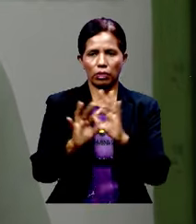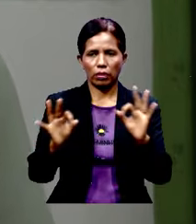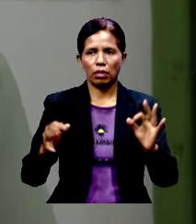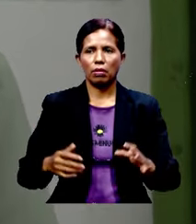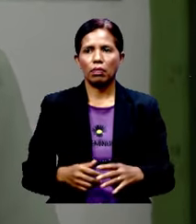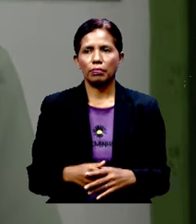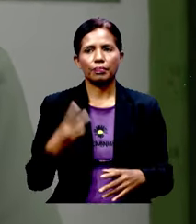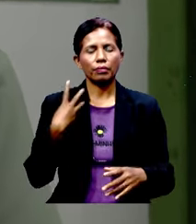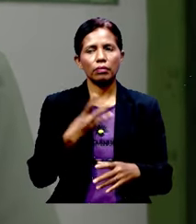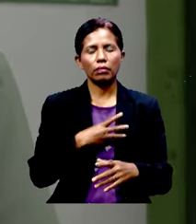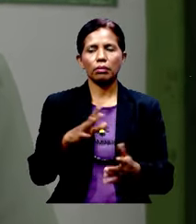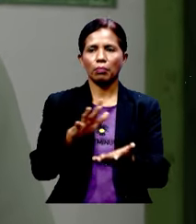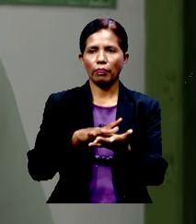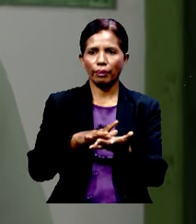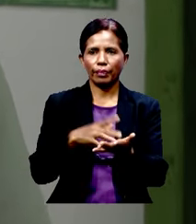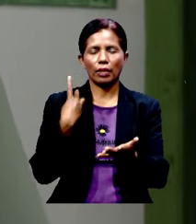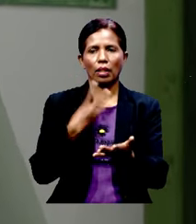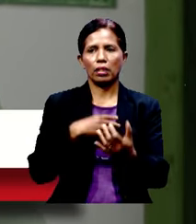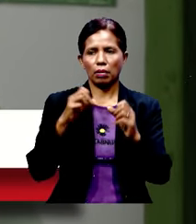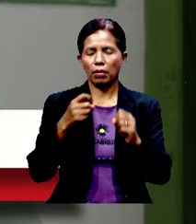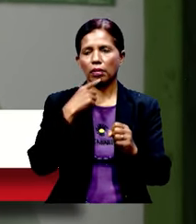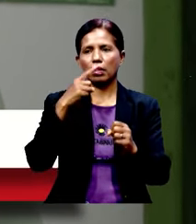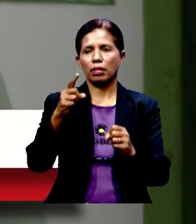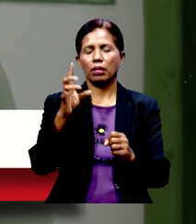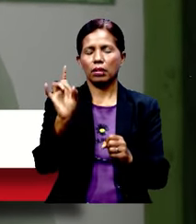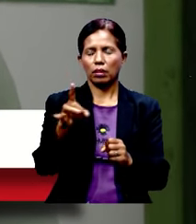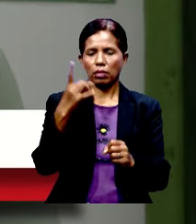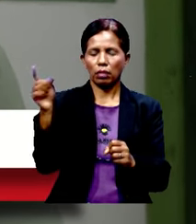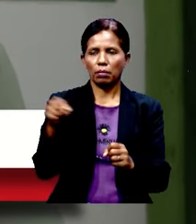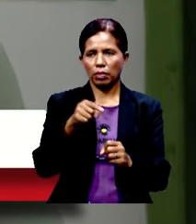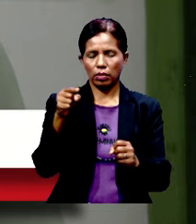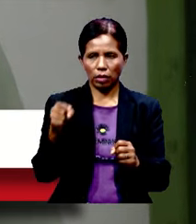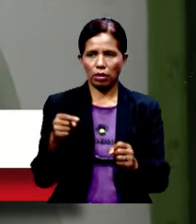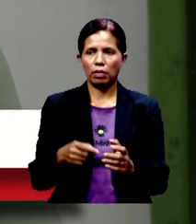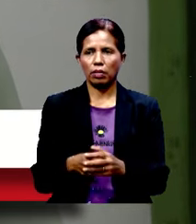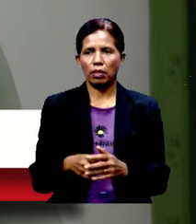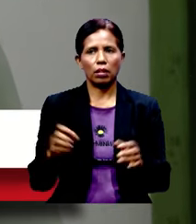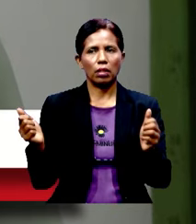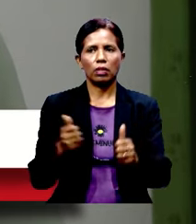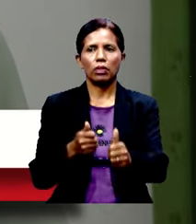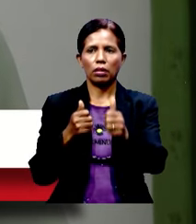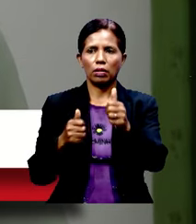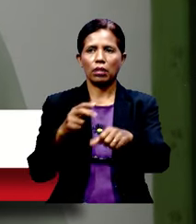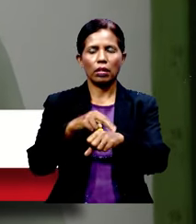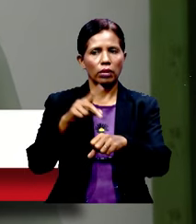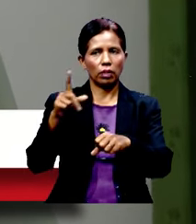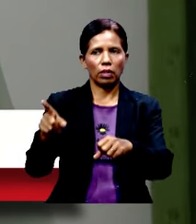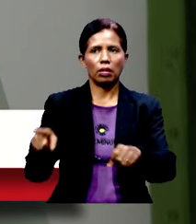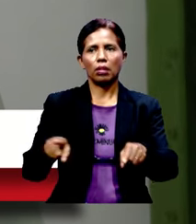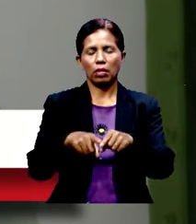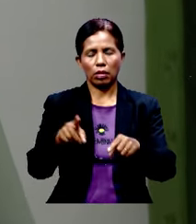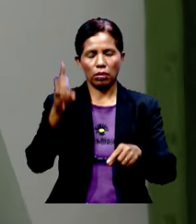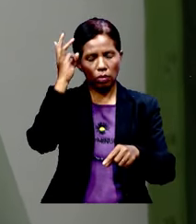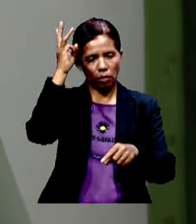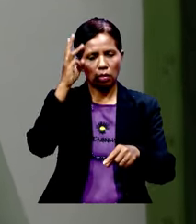Tene stok ai muru, ite belian katak 18%, ne ite tama katak laturi standariza nasional nian, ne sai preocupasaun